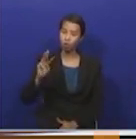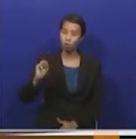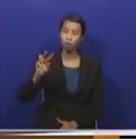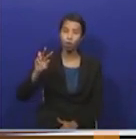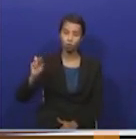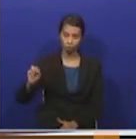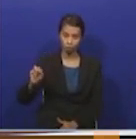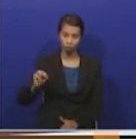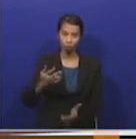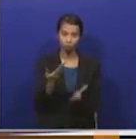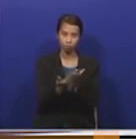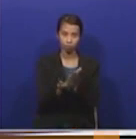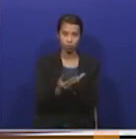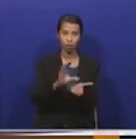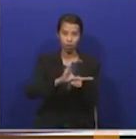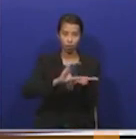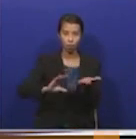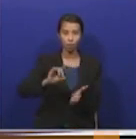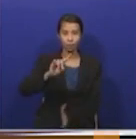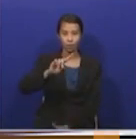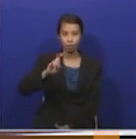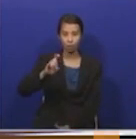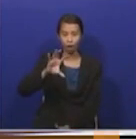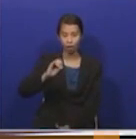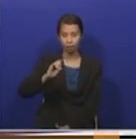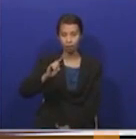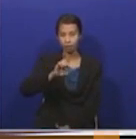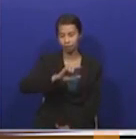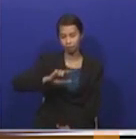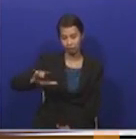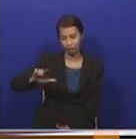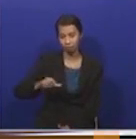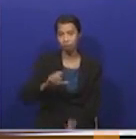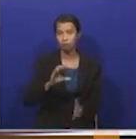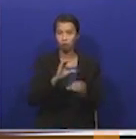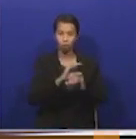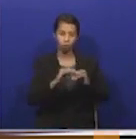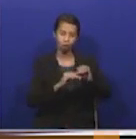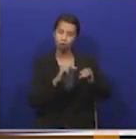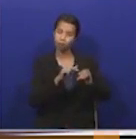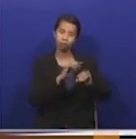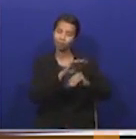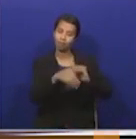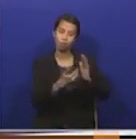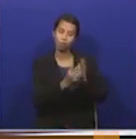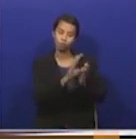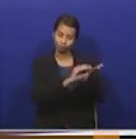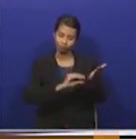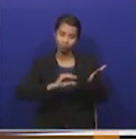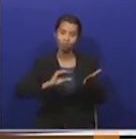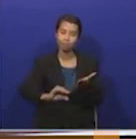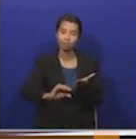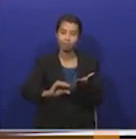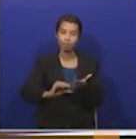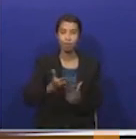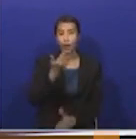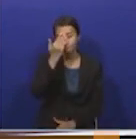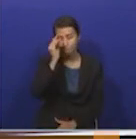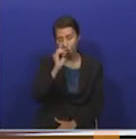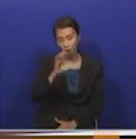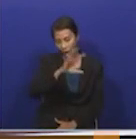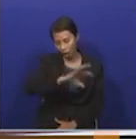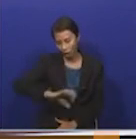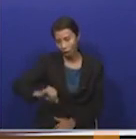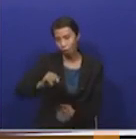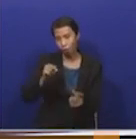เป็นจำนวนเงิน151ล้านบาทนะคะซึ่งก็คือครบทั้งจำนวนนะคะของโครงการนี้เพื่อนำไป